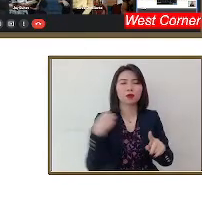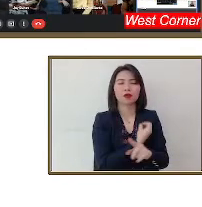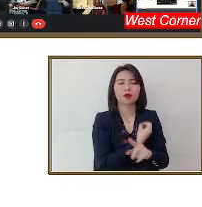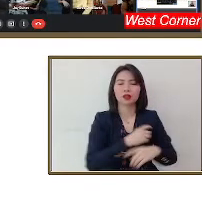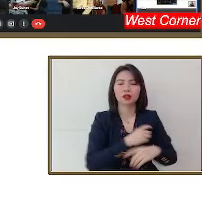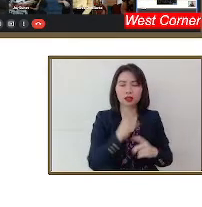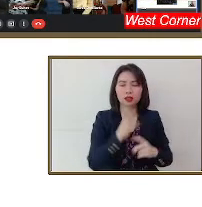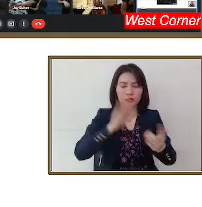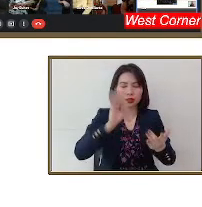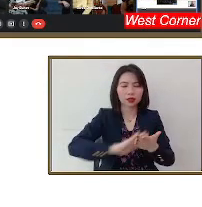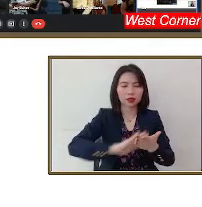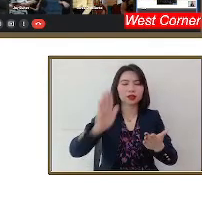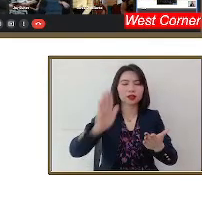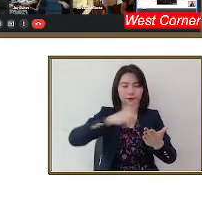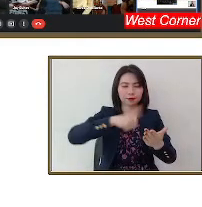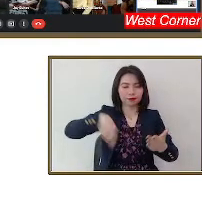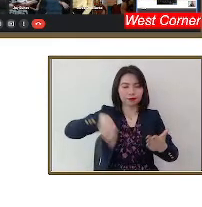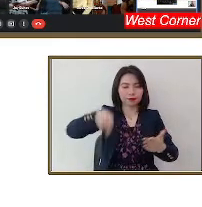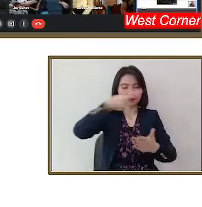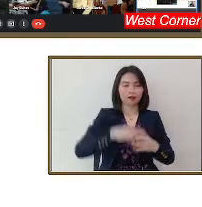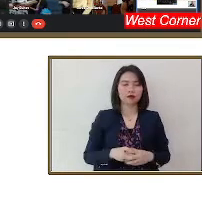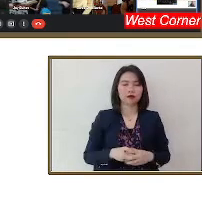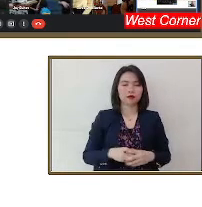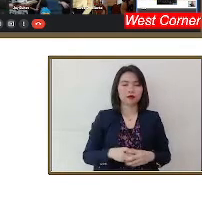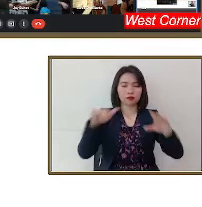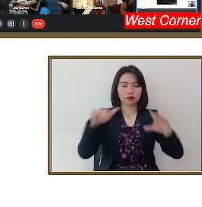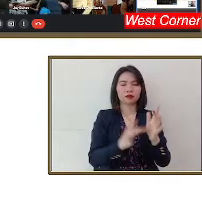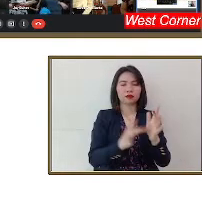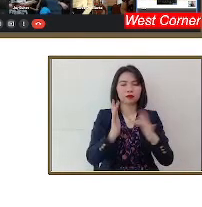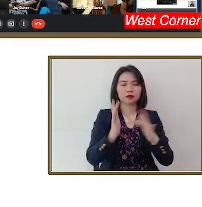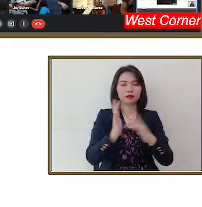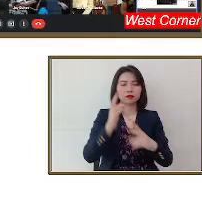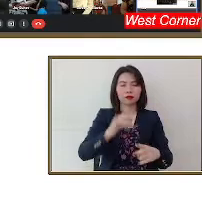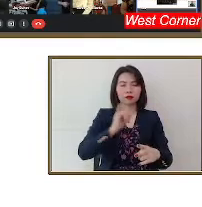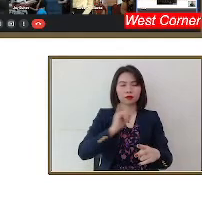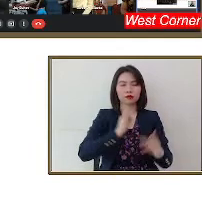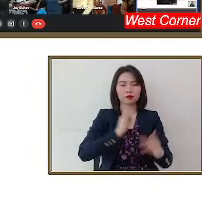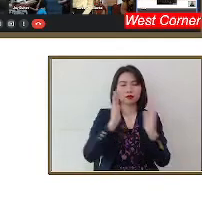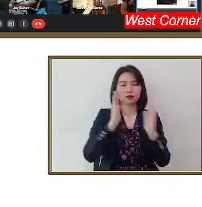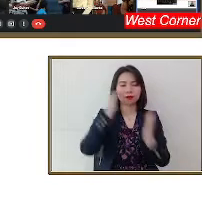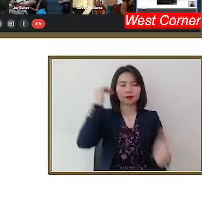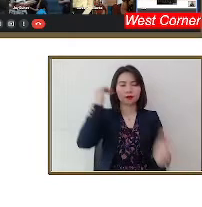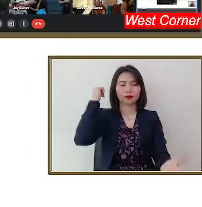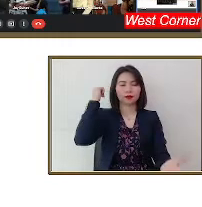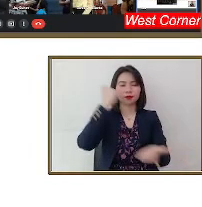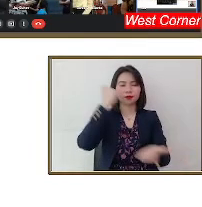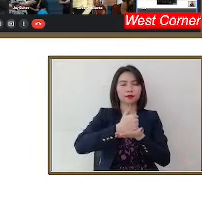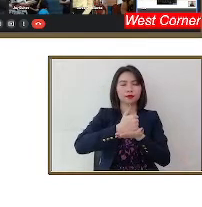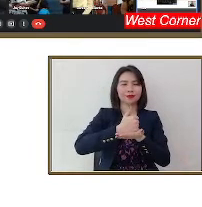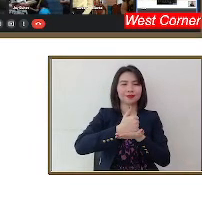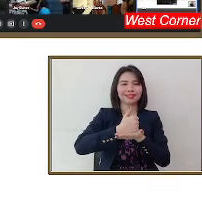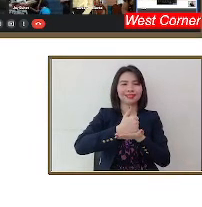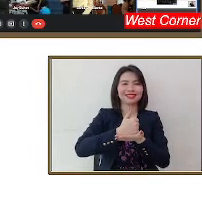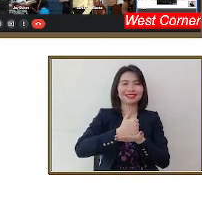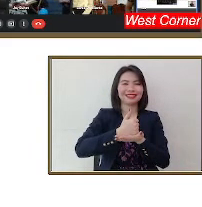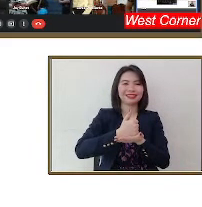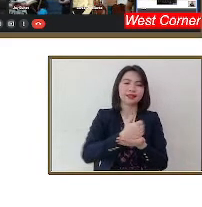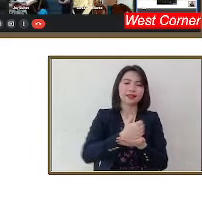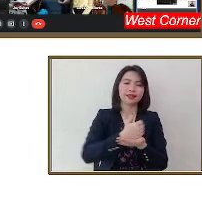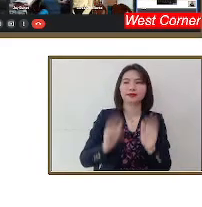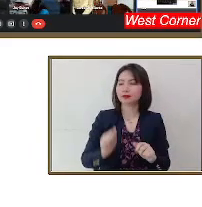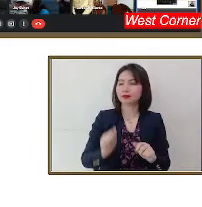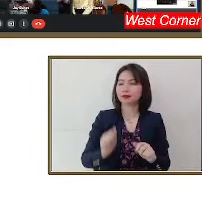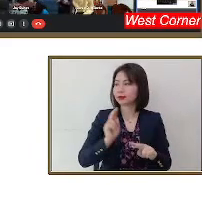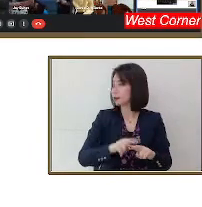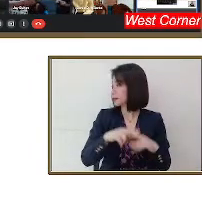cleanse us from all unrighteousness. In Jesus' name I pray. Amen. All right. Thank you. You may be